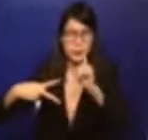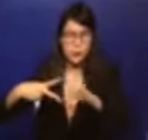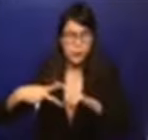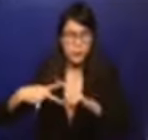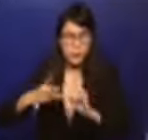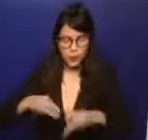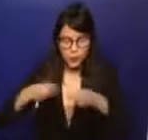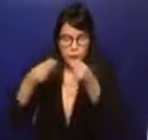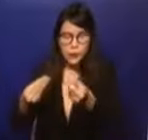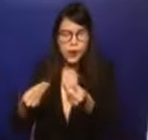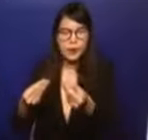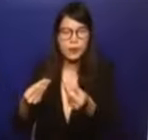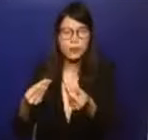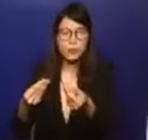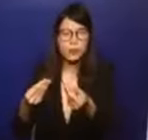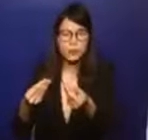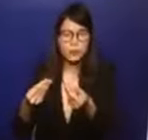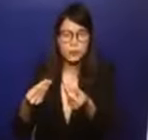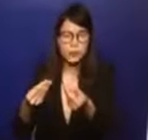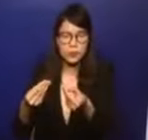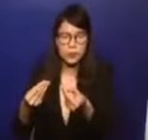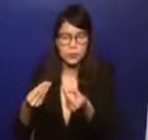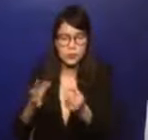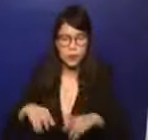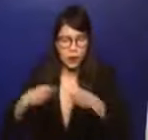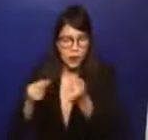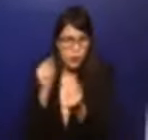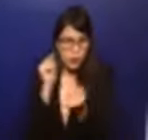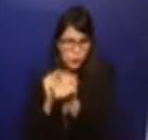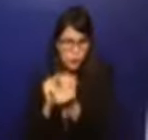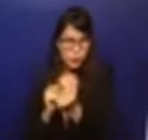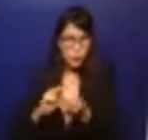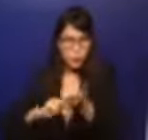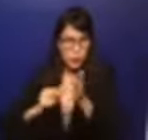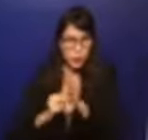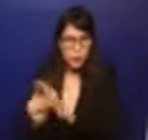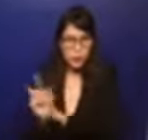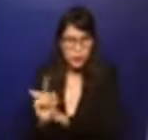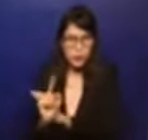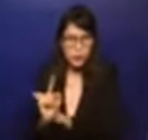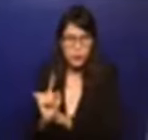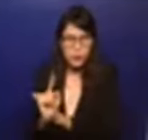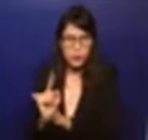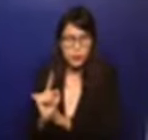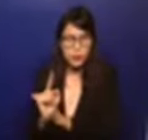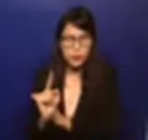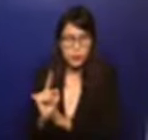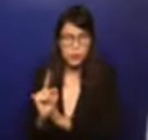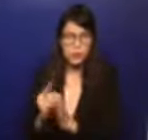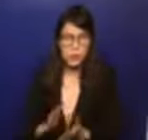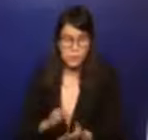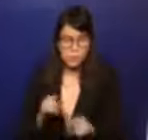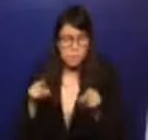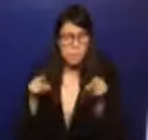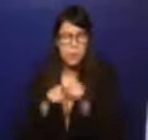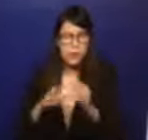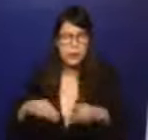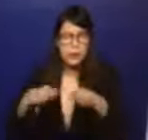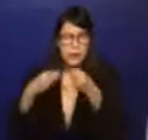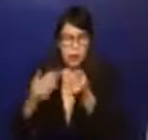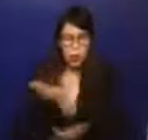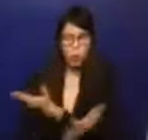มจรรยาเราทราบใช่ไหมคะการให้โดยธรรมจรรยาคืออะไรการให้แบบนี้ก็คือการให้ในโอก